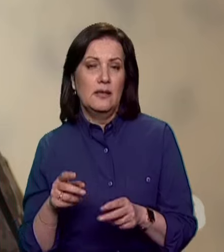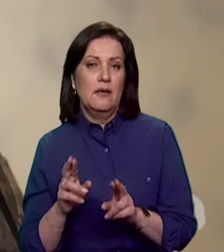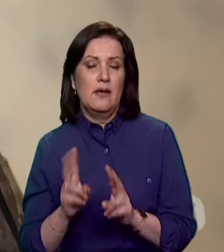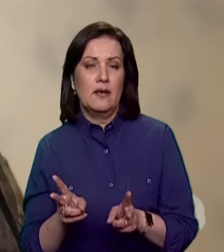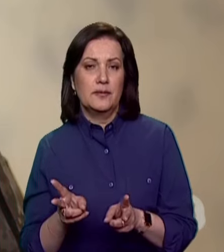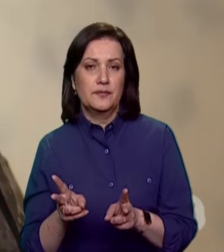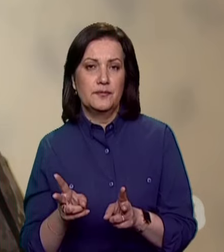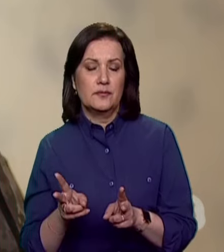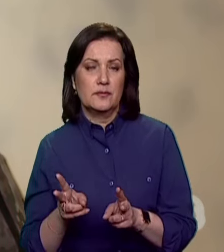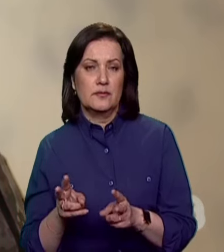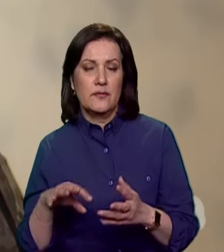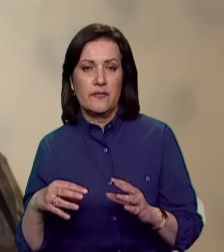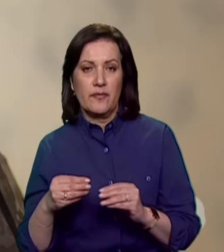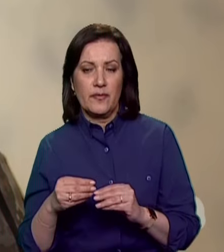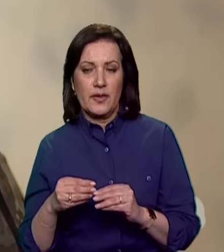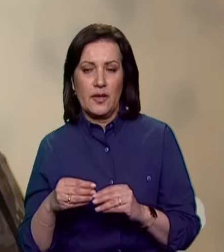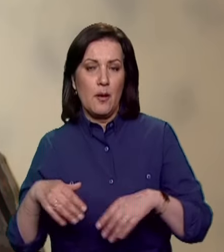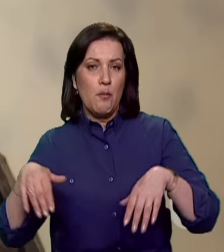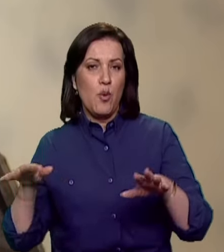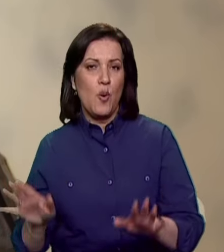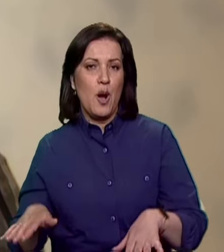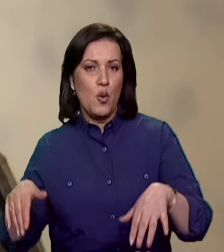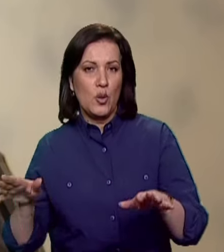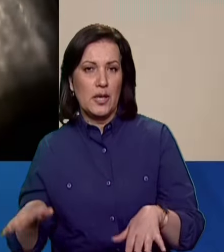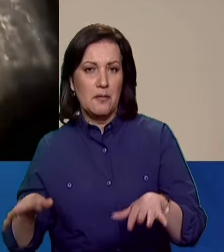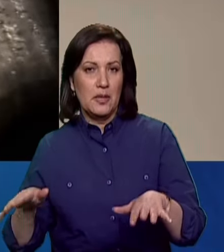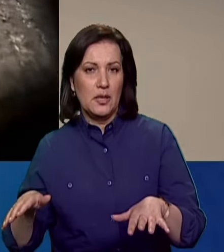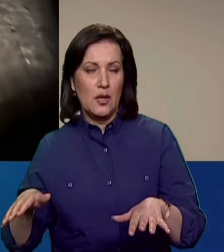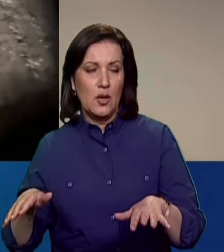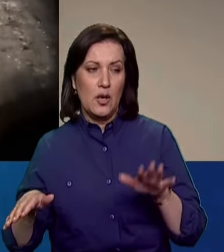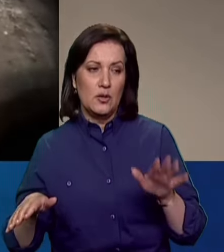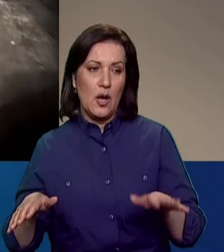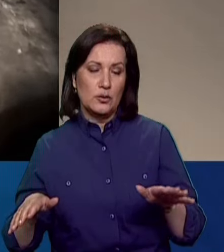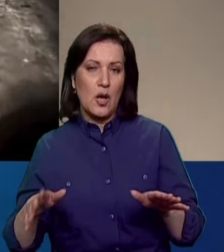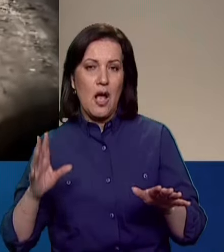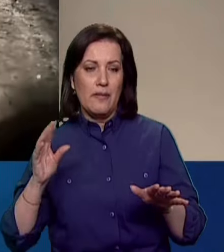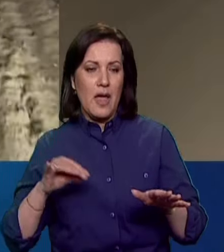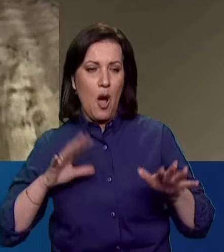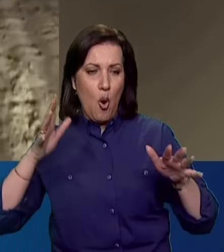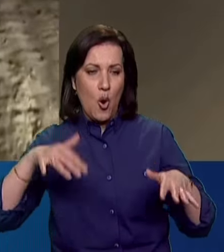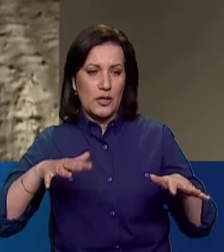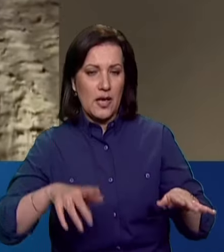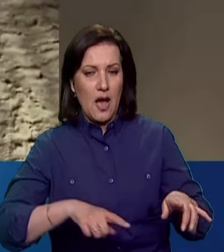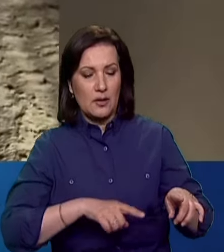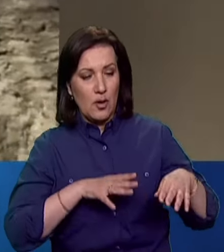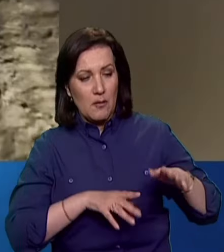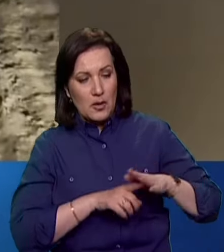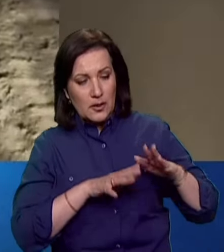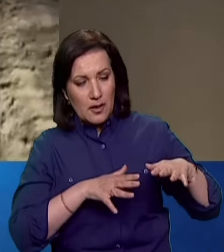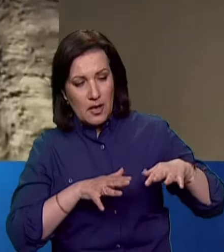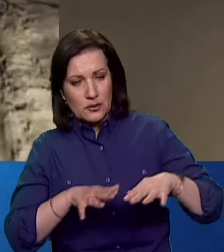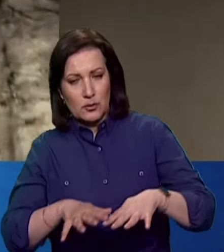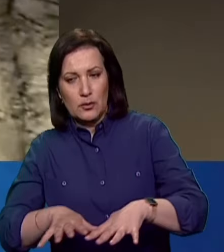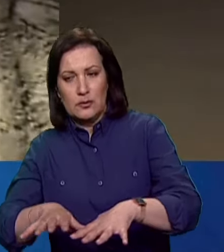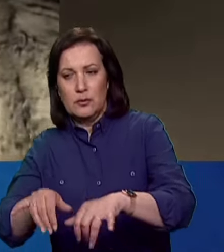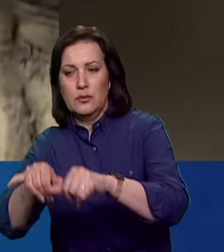як ефект помаху крил метелика на одному кінці океану, а на другому це вже цунамі. А як це